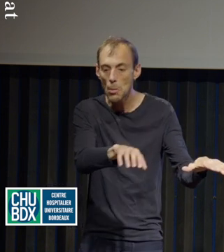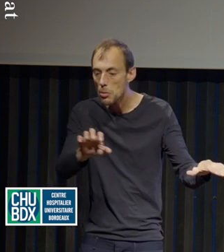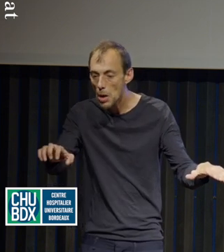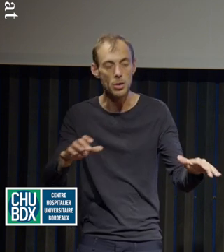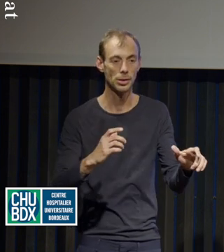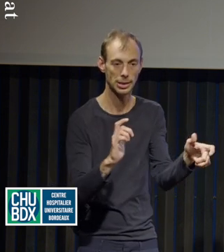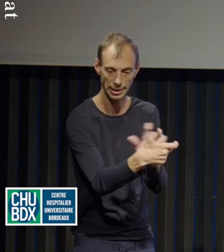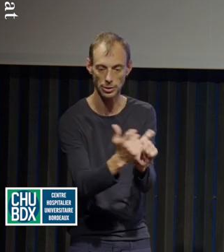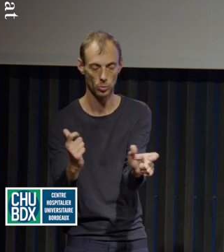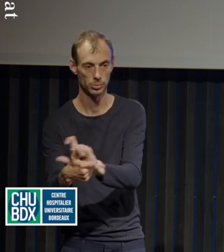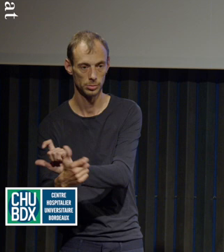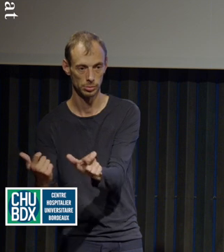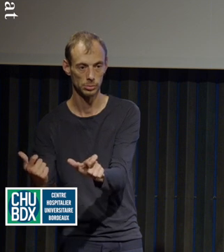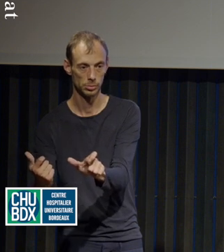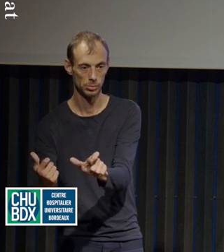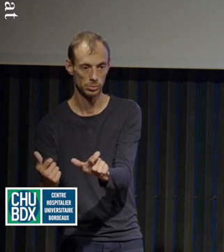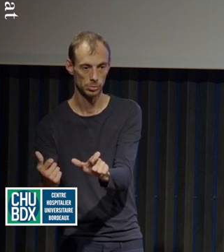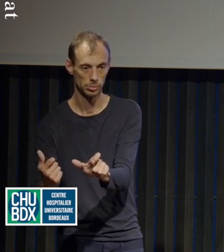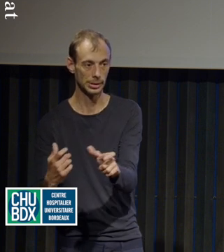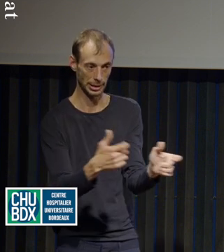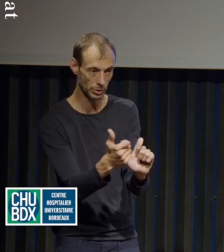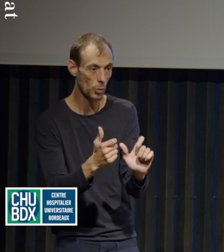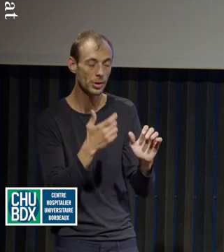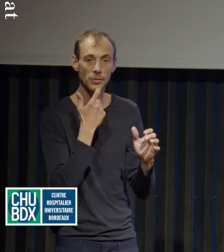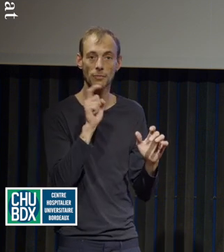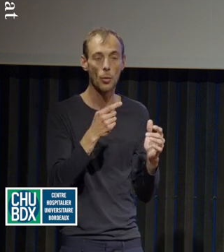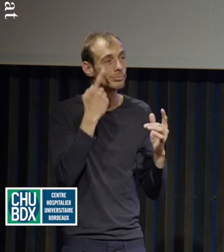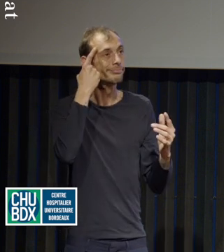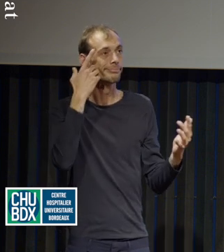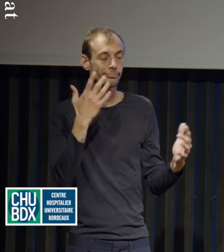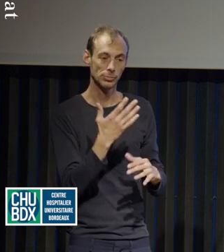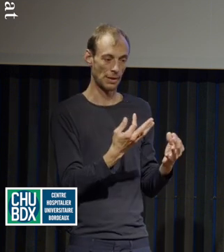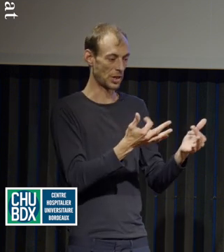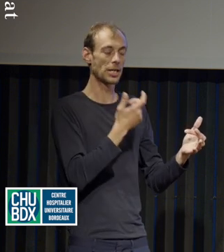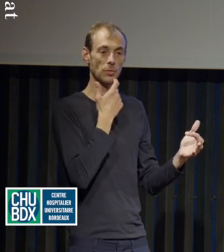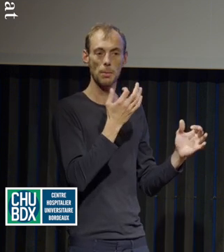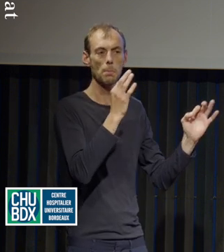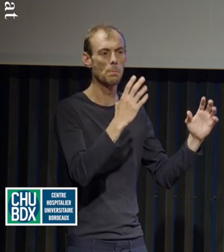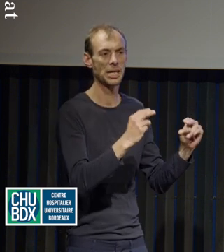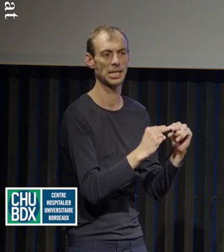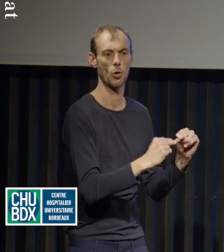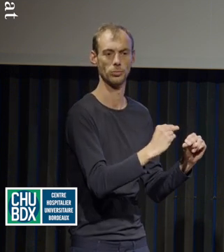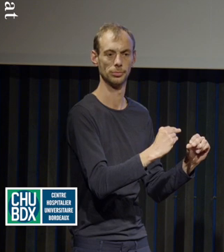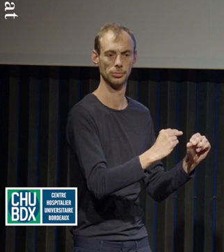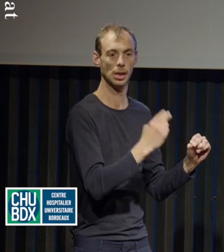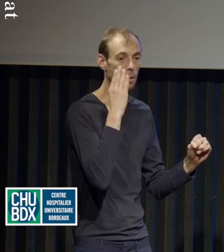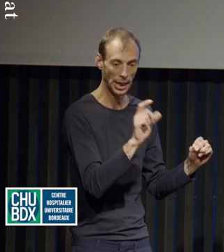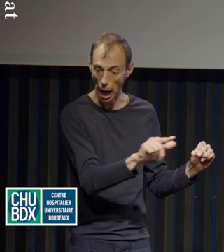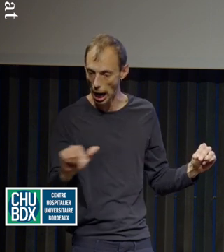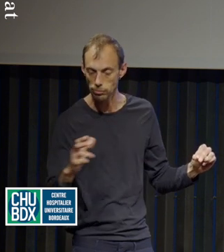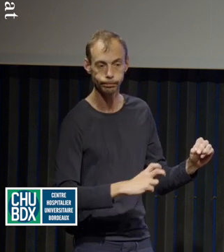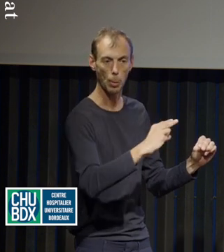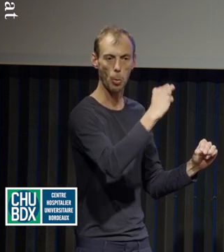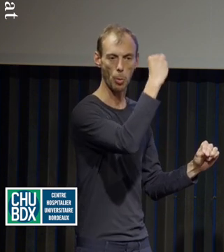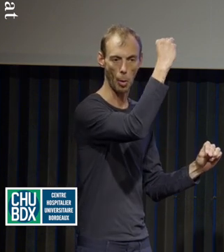peuvent augmenter la propension de l'individu à développer certaines pathologies psychiatriques qui, à leur tour, peuvent également